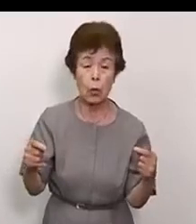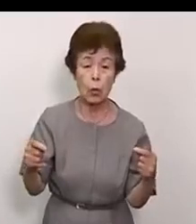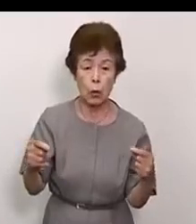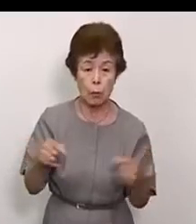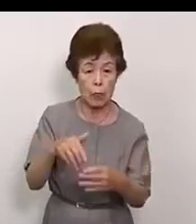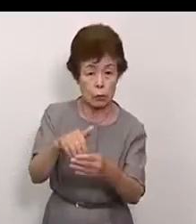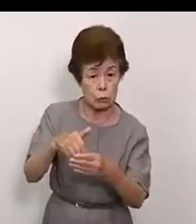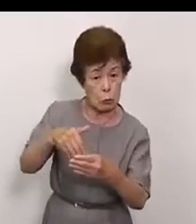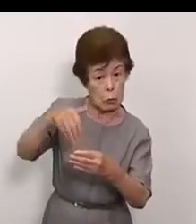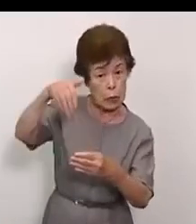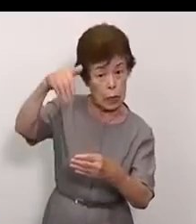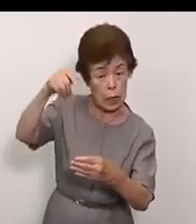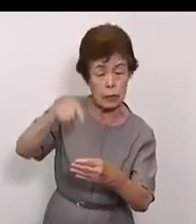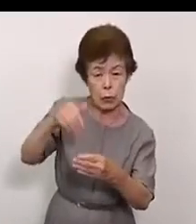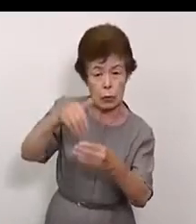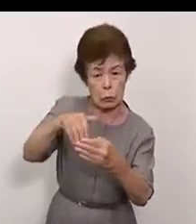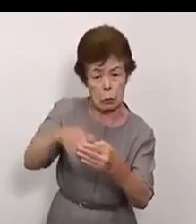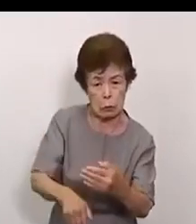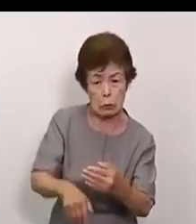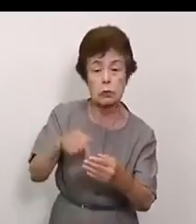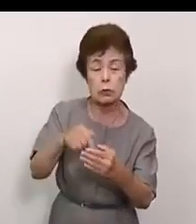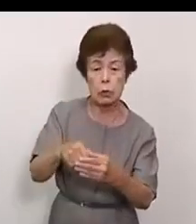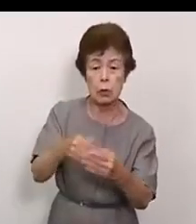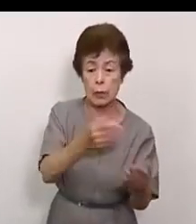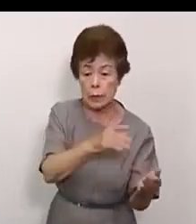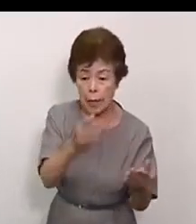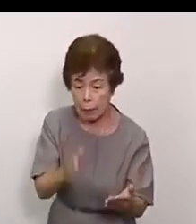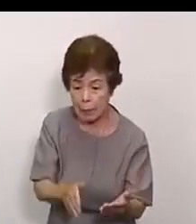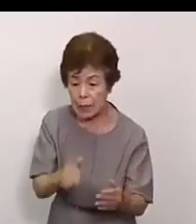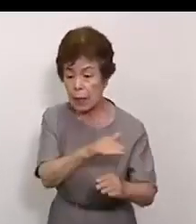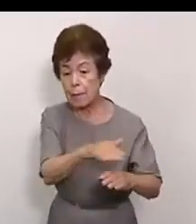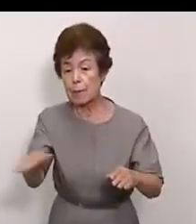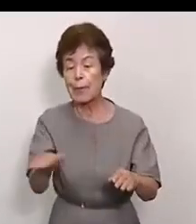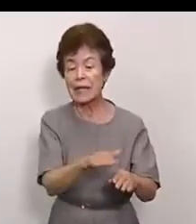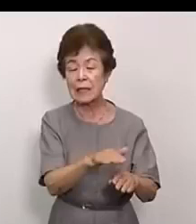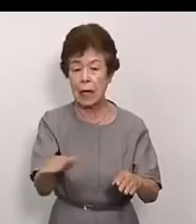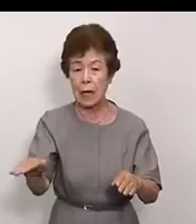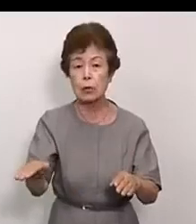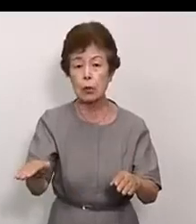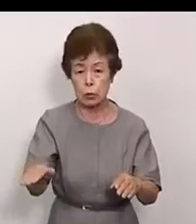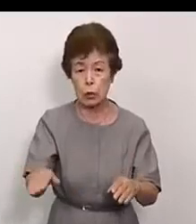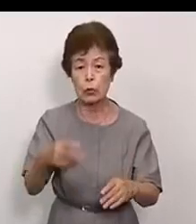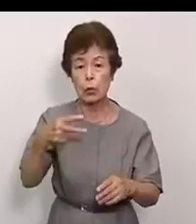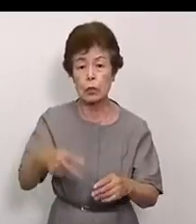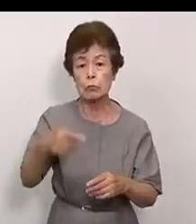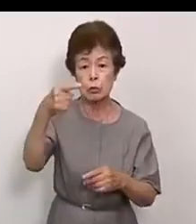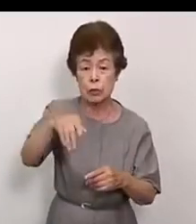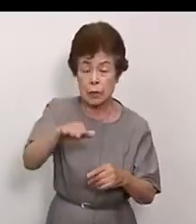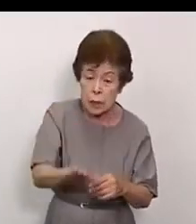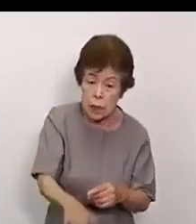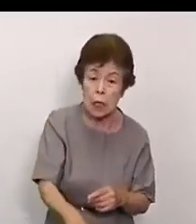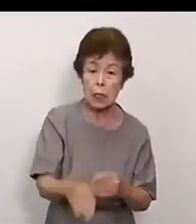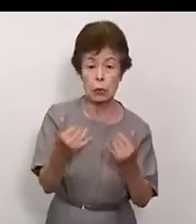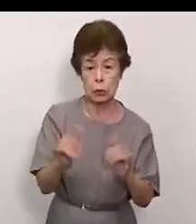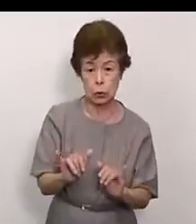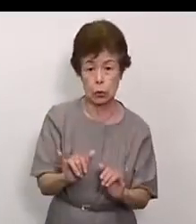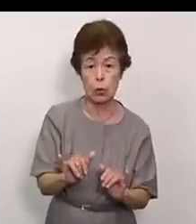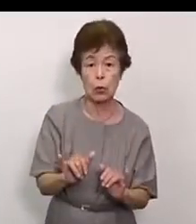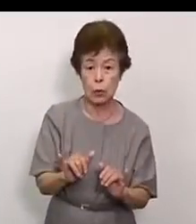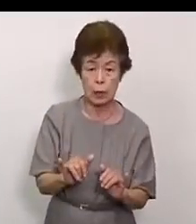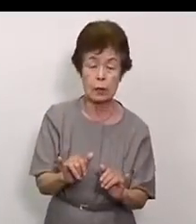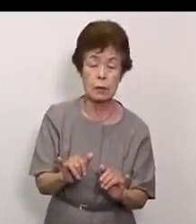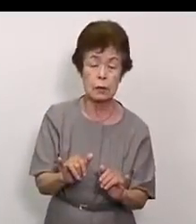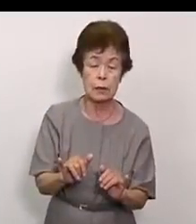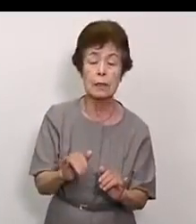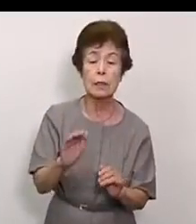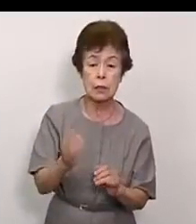所得の高い人から低い人まで並べて、真ん中の、人の2分の1以下の人たちの割合な